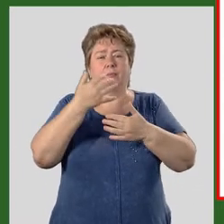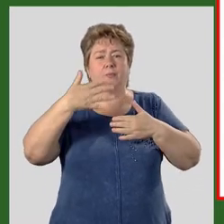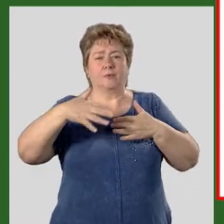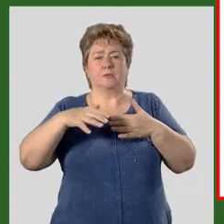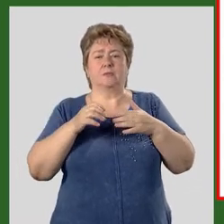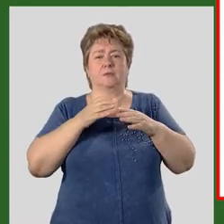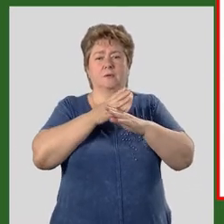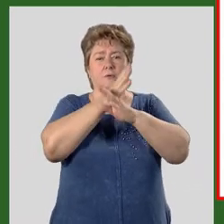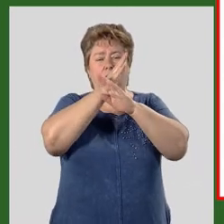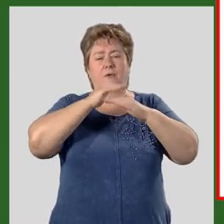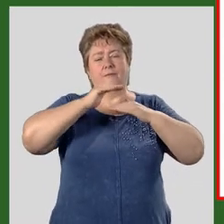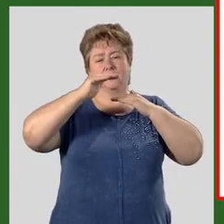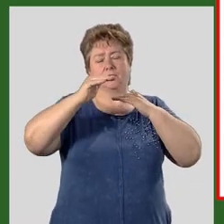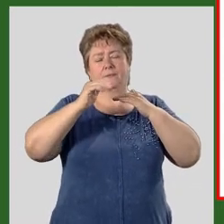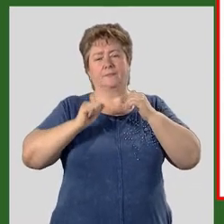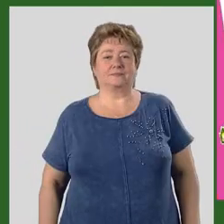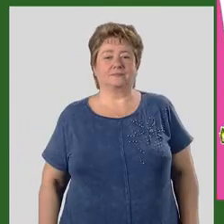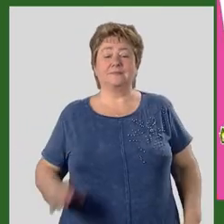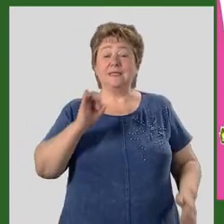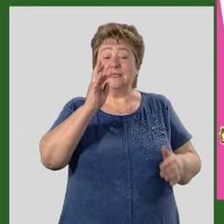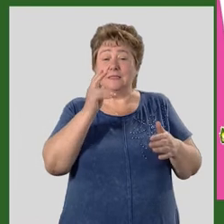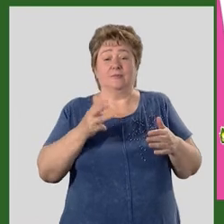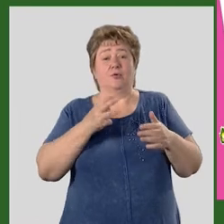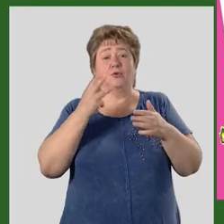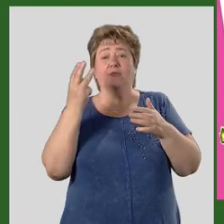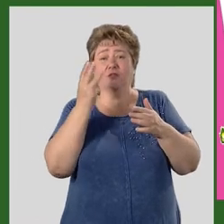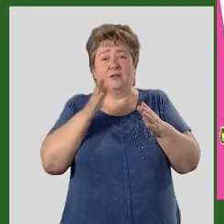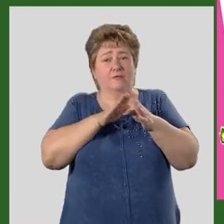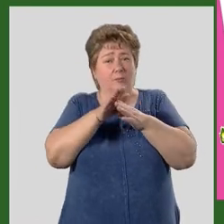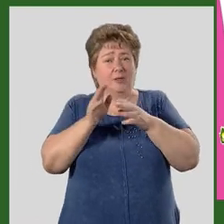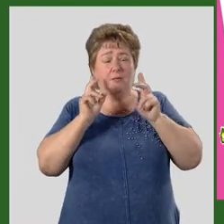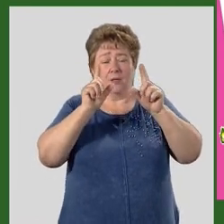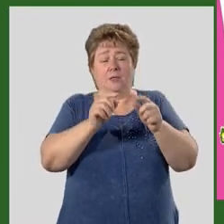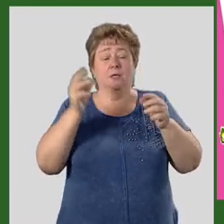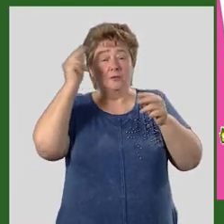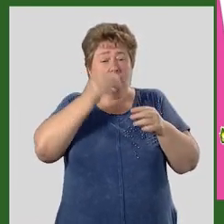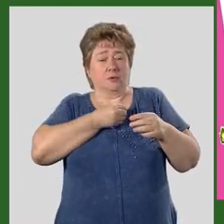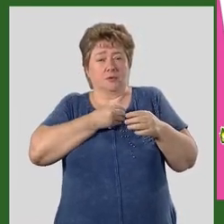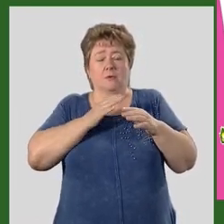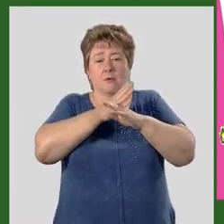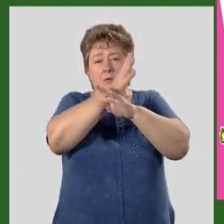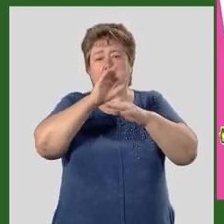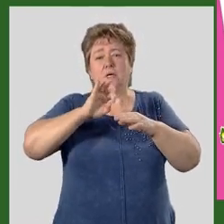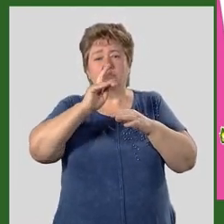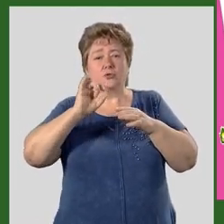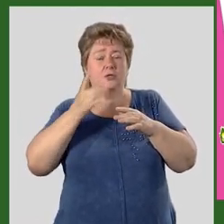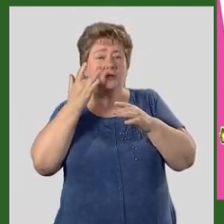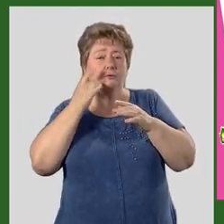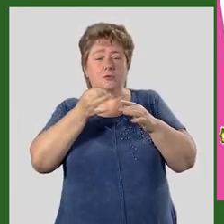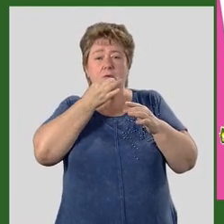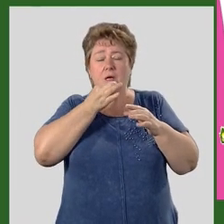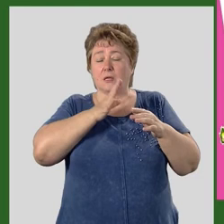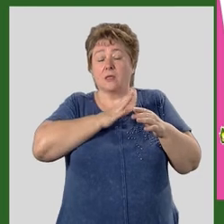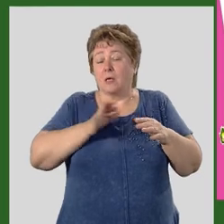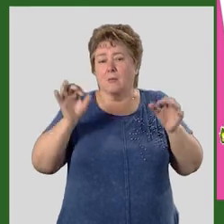50 горных вершин. Семенов совершил 3 поездки, решив изучить горные массивы Тяньшаня, которые ранее